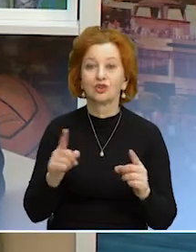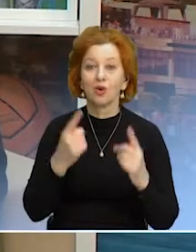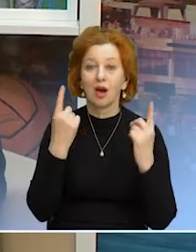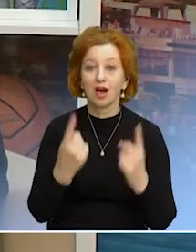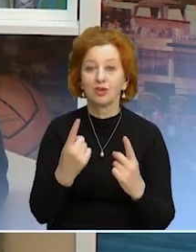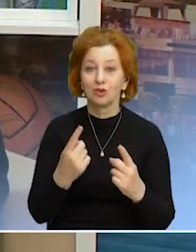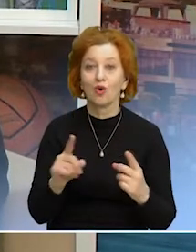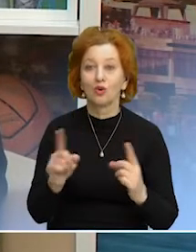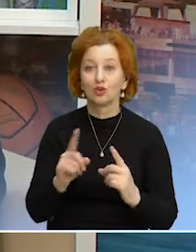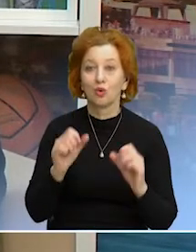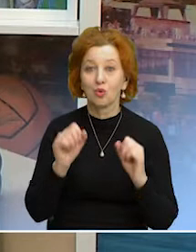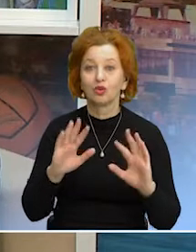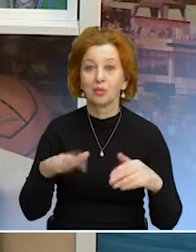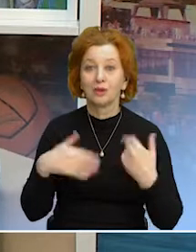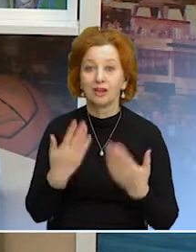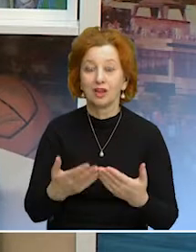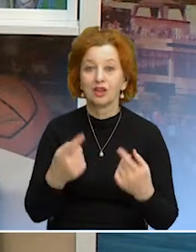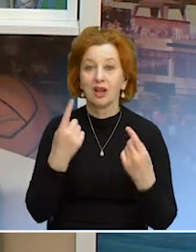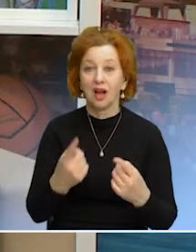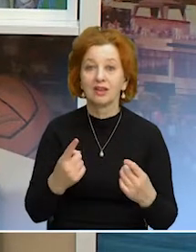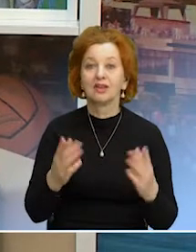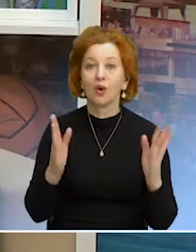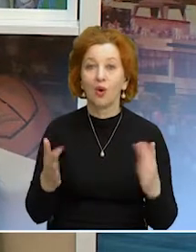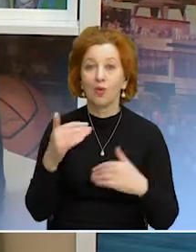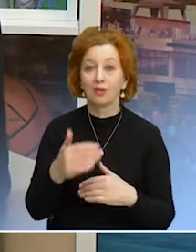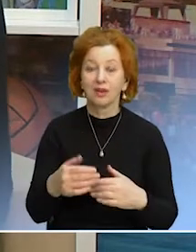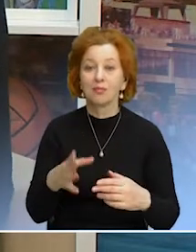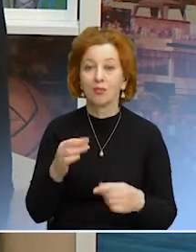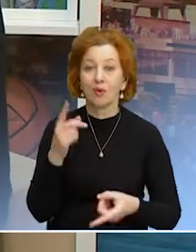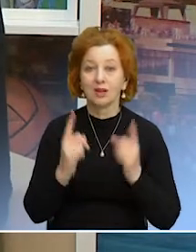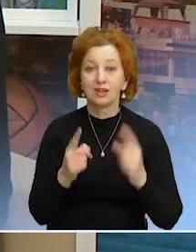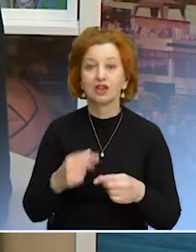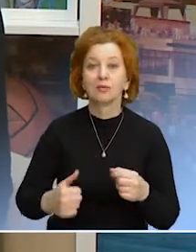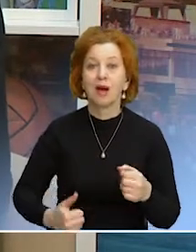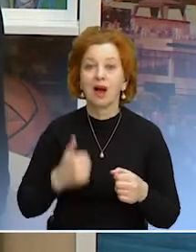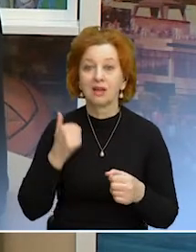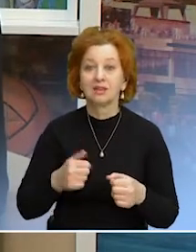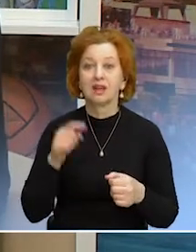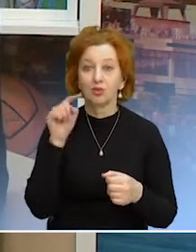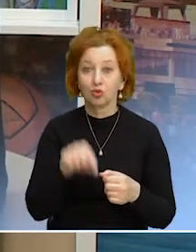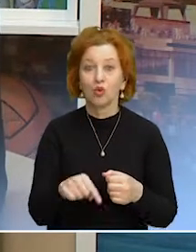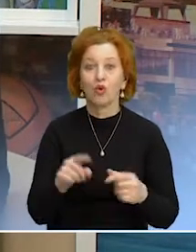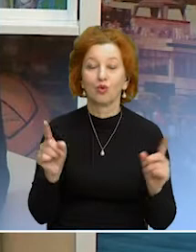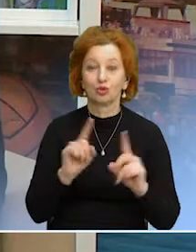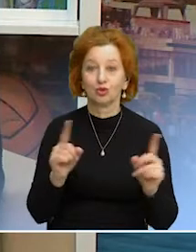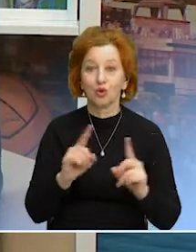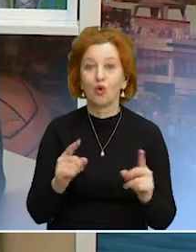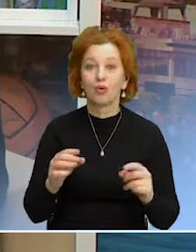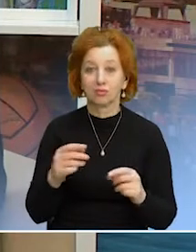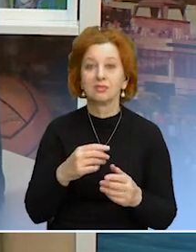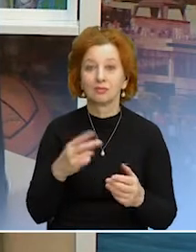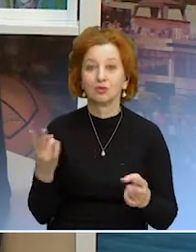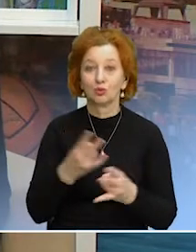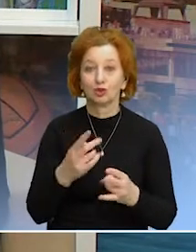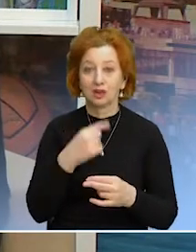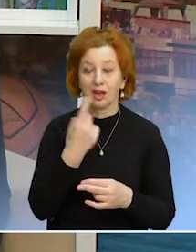чем, одно предложение или там один объект какой-то, чем вот по-настоящему гордитесь? Действительно, это то, о